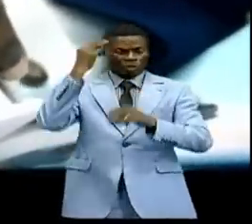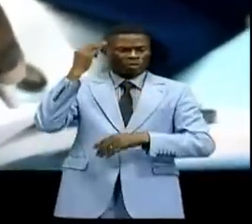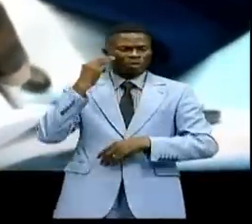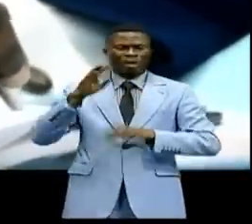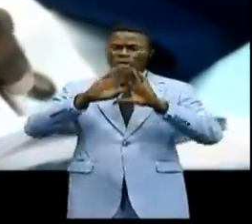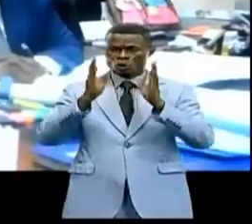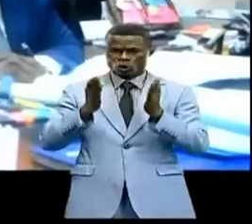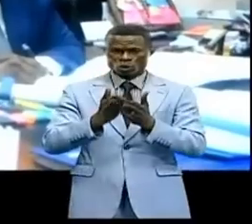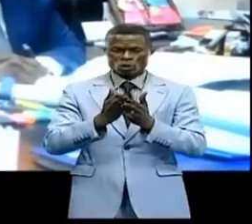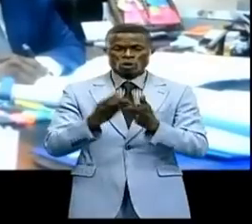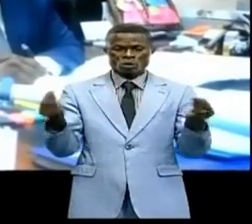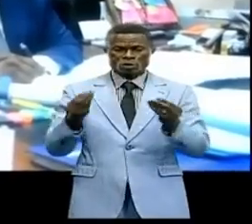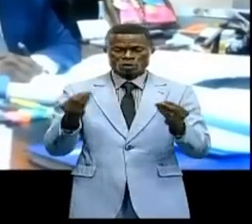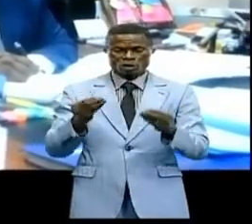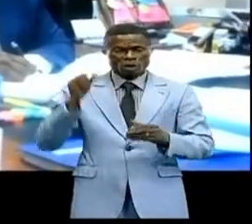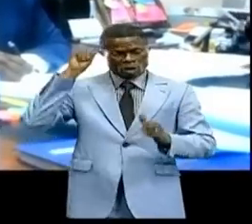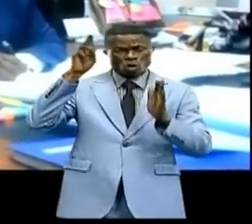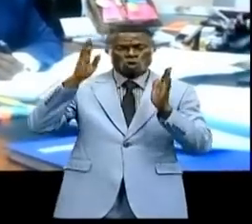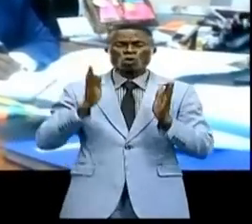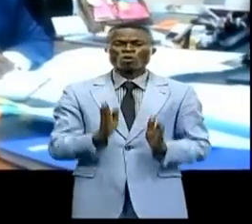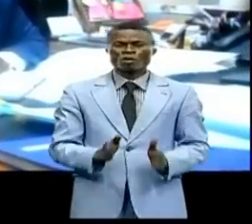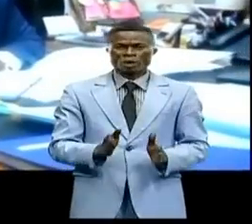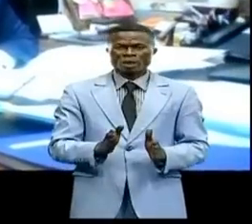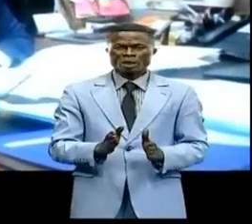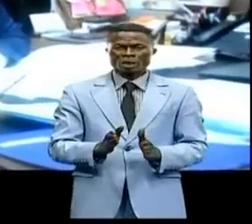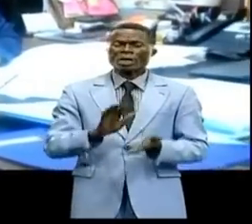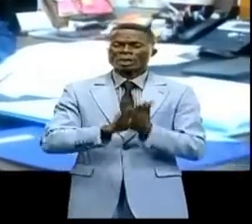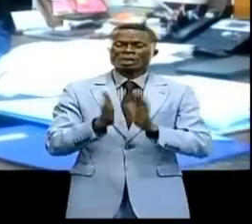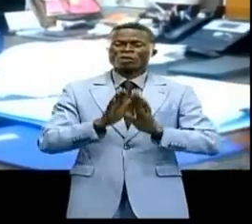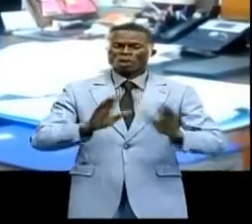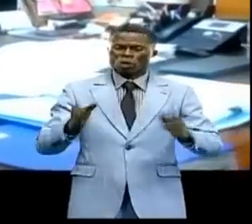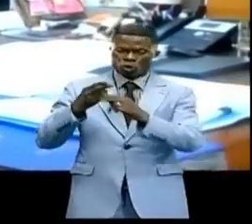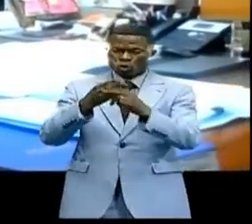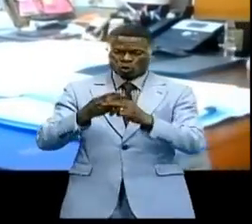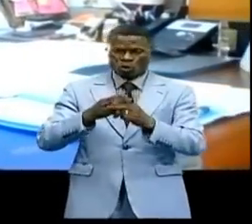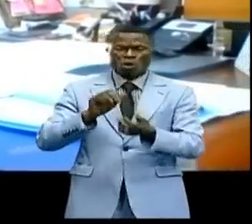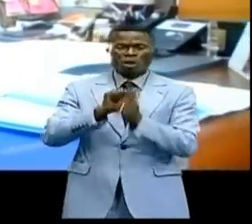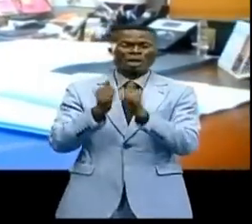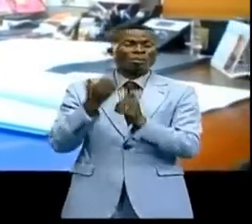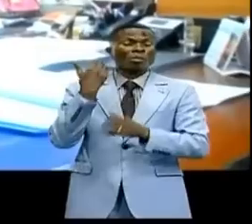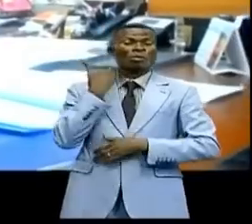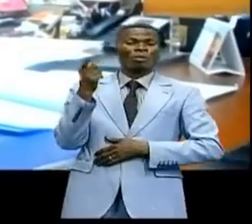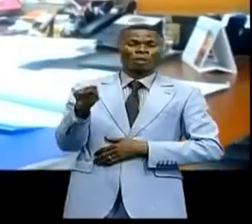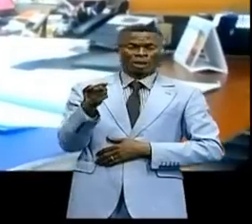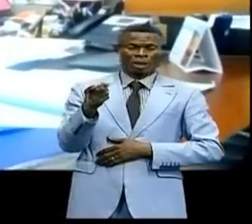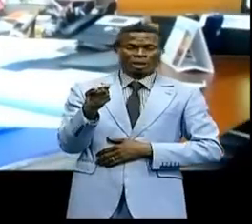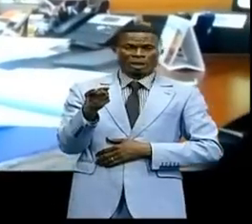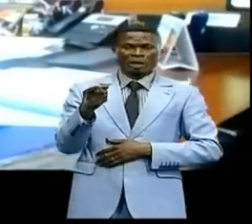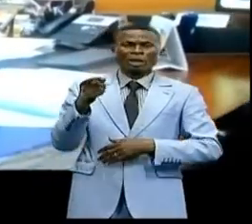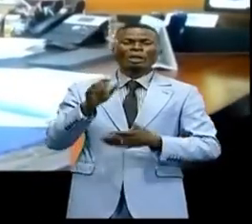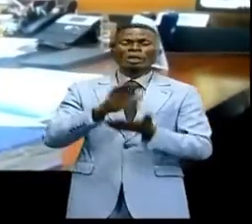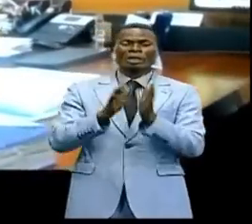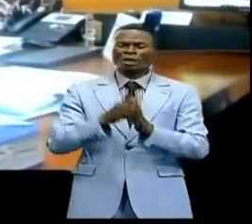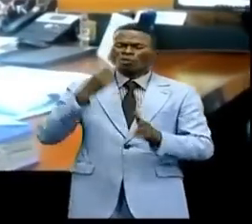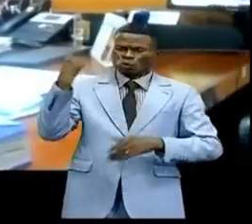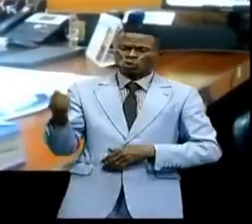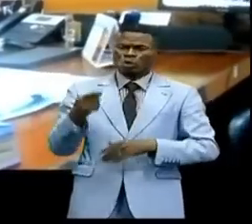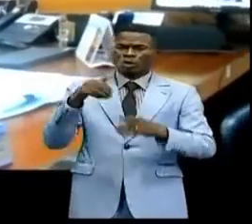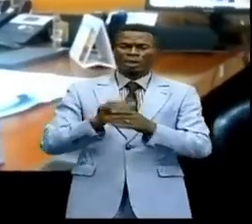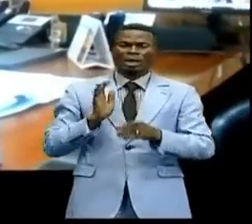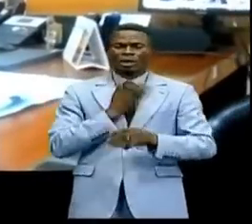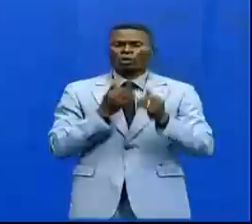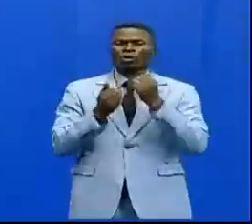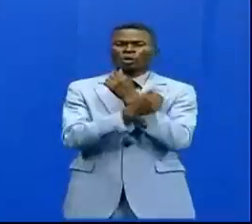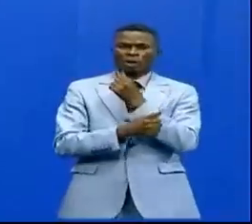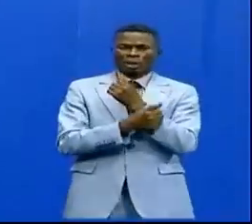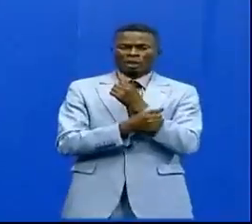ministres afin que le gouvernement soit en mesure de suivre et de gérer cette pandémie devenue récurrente dans notre pays.